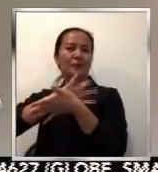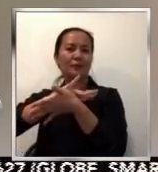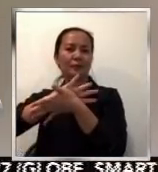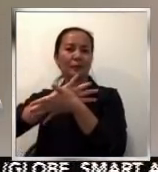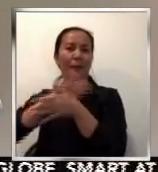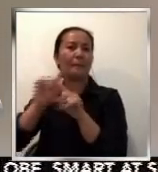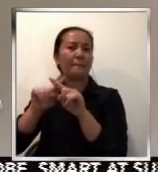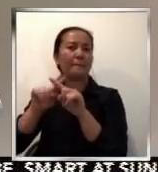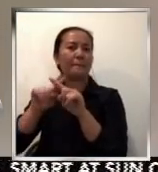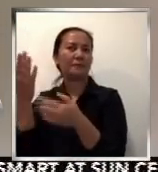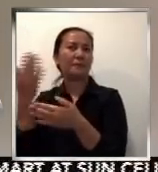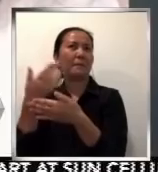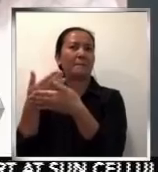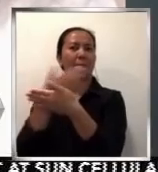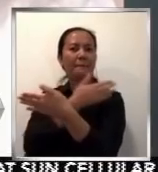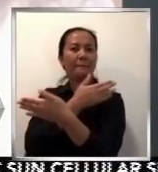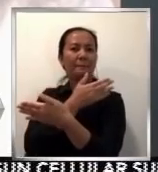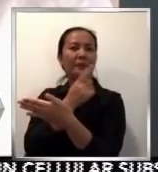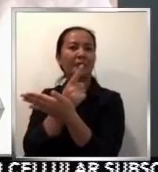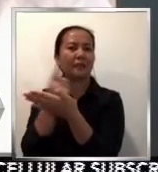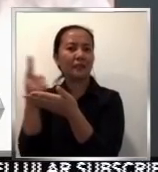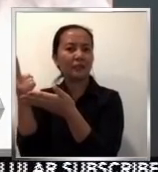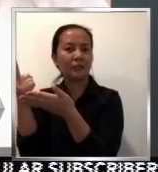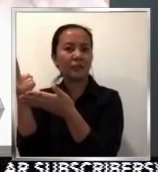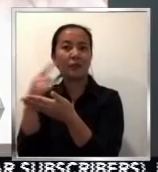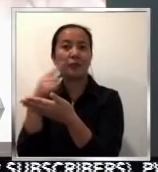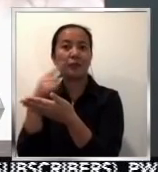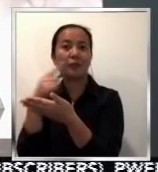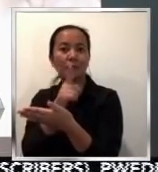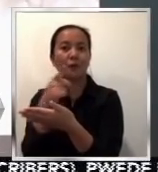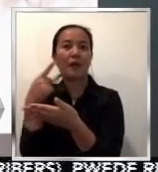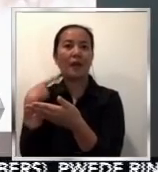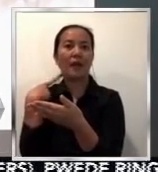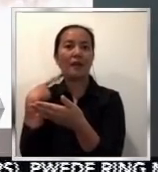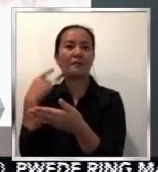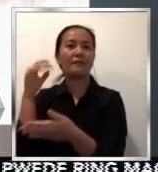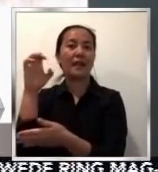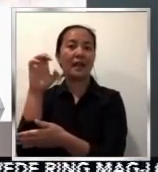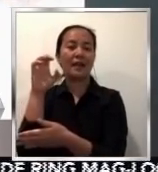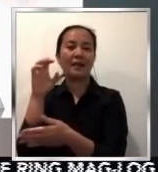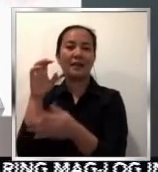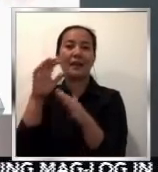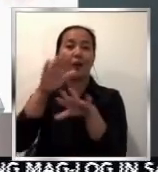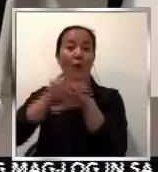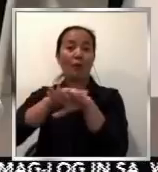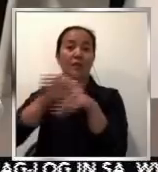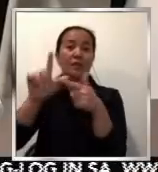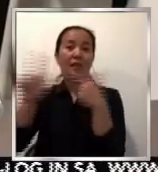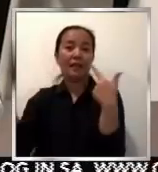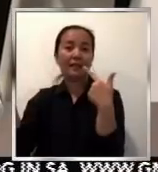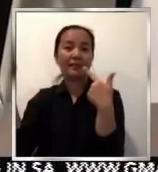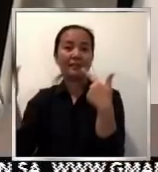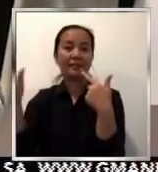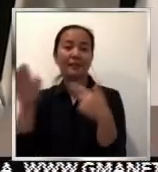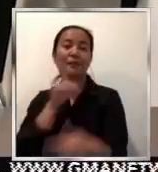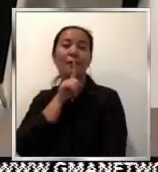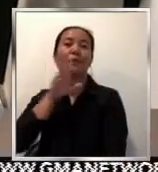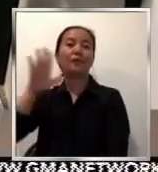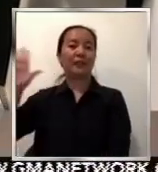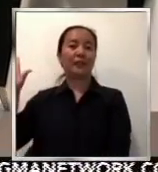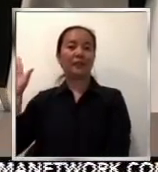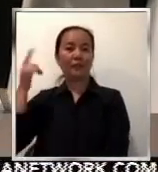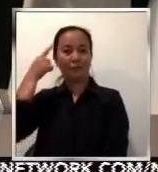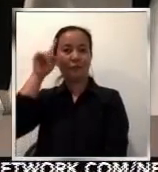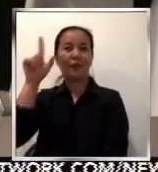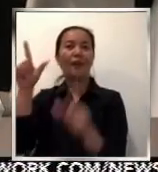September 27, inanunsyo na magkakaroon ng e-oath taking para sa licensure exam passers. Pinagdasal daw niya na huwag